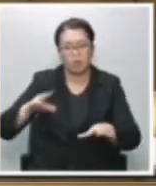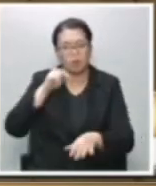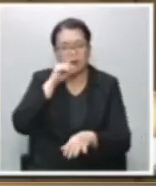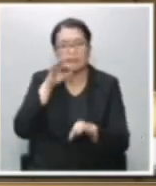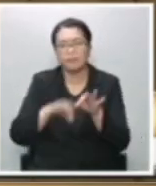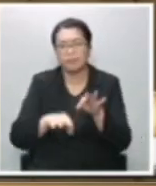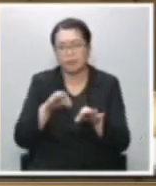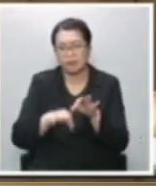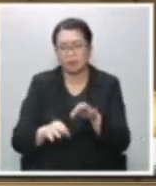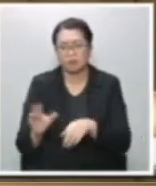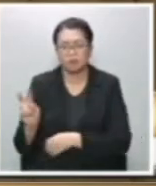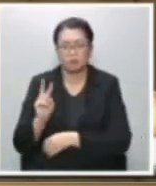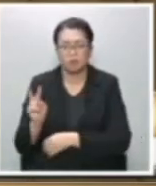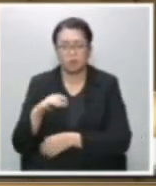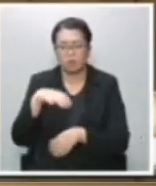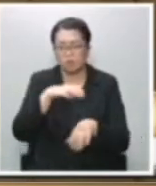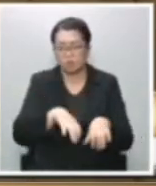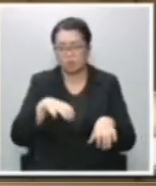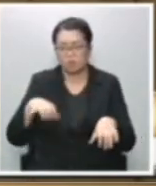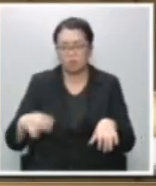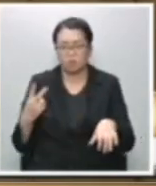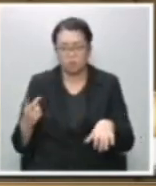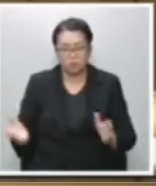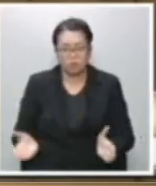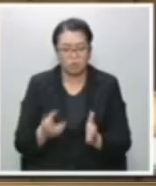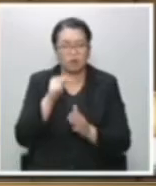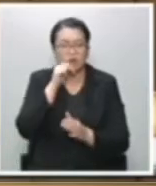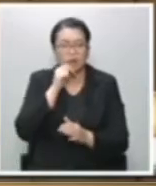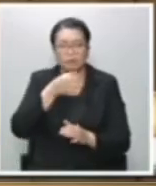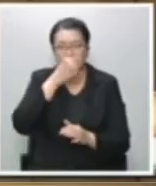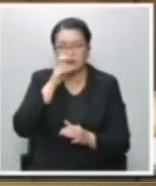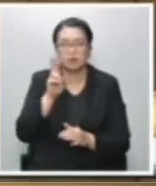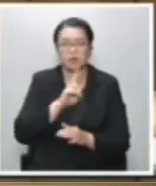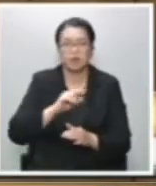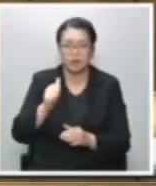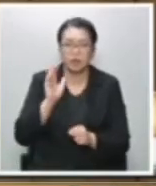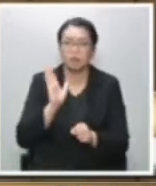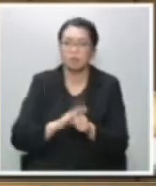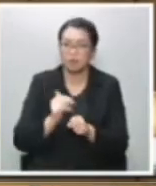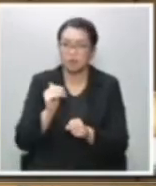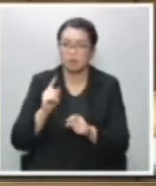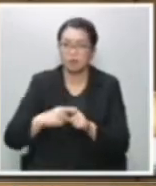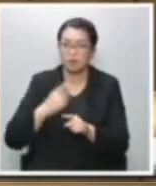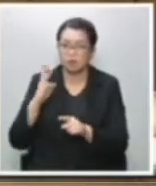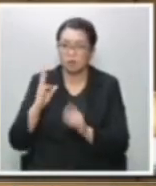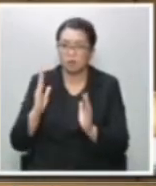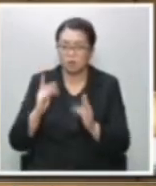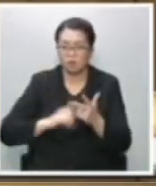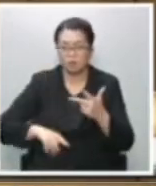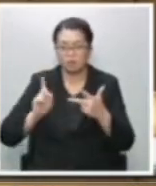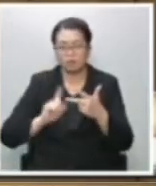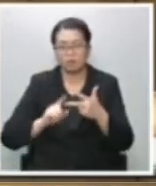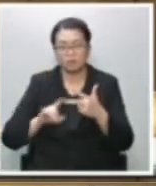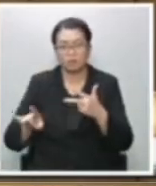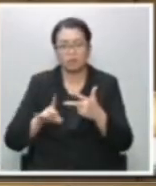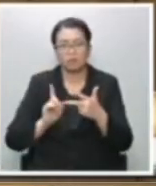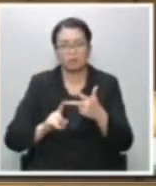รสามารถในการสมบูรณ์น้ำประปาอุปโภคบริโภคให้พี่น้องประชาชนได้หรือองค์กรที่สำคัญสุดท้